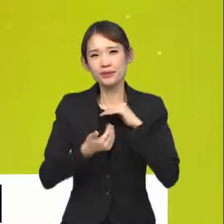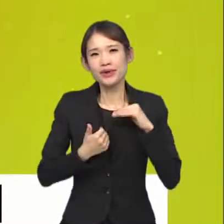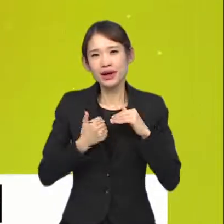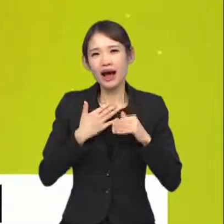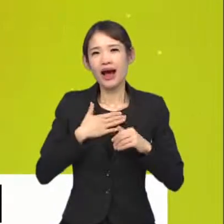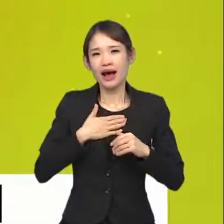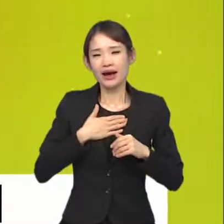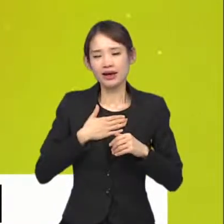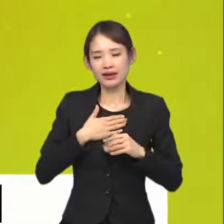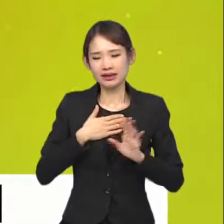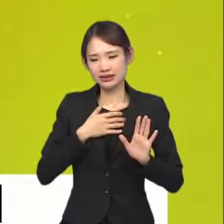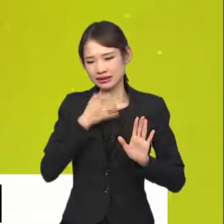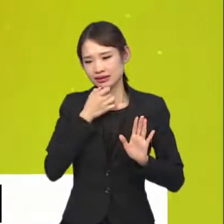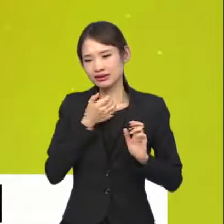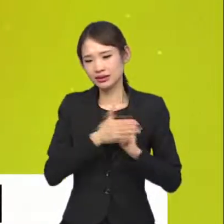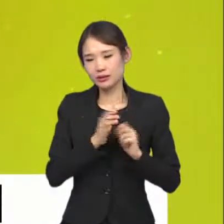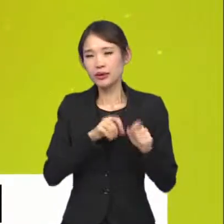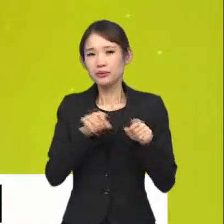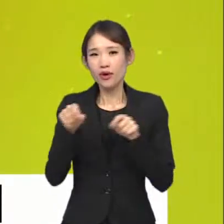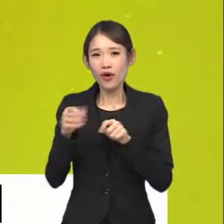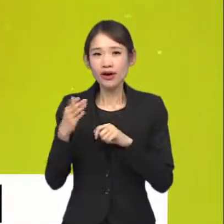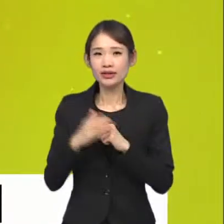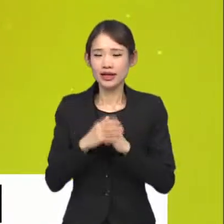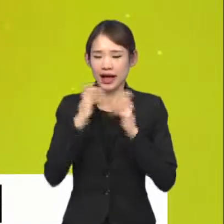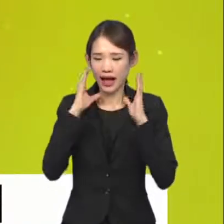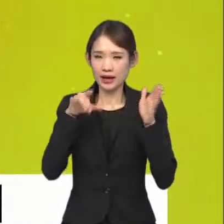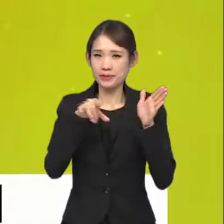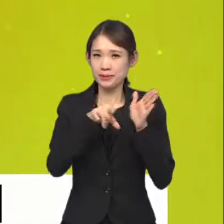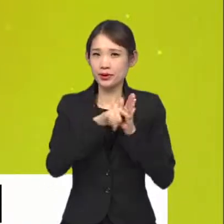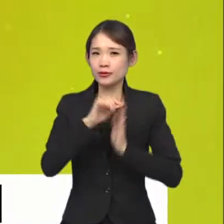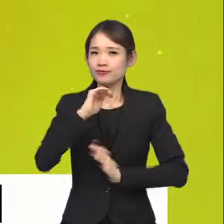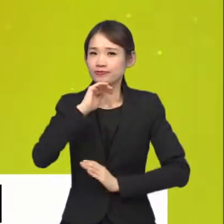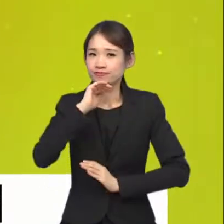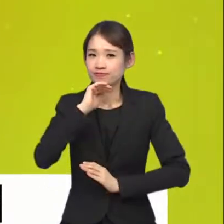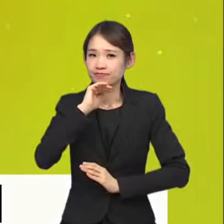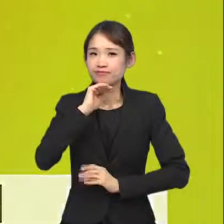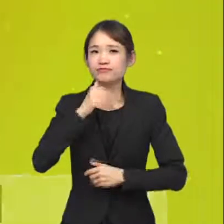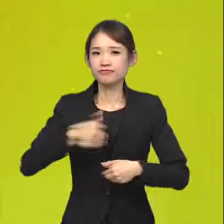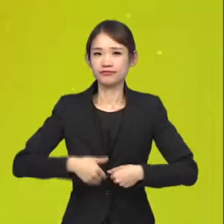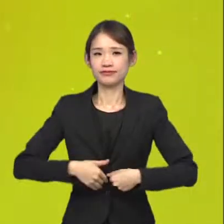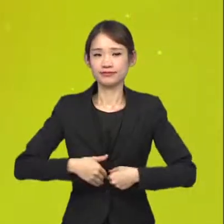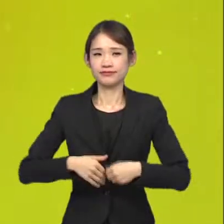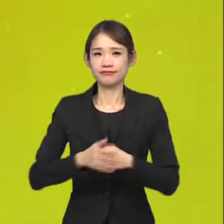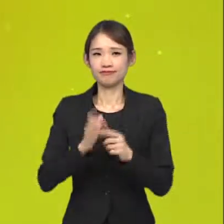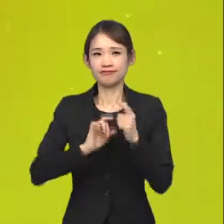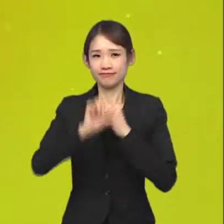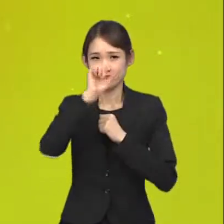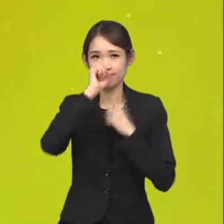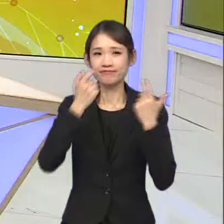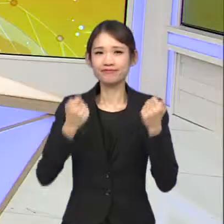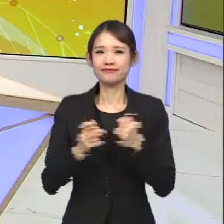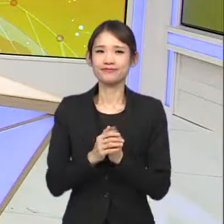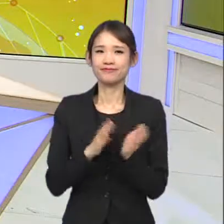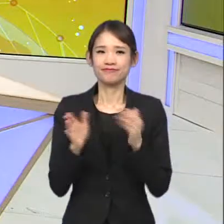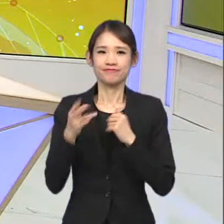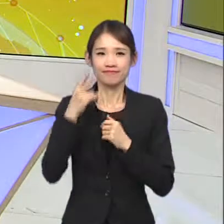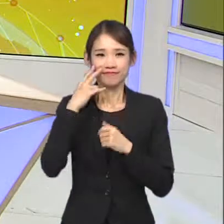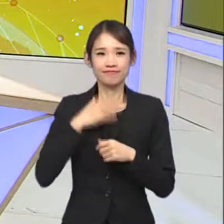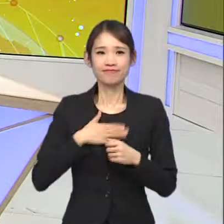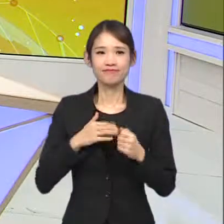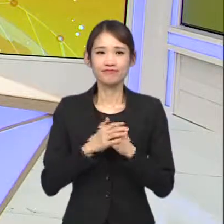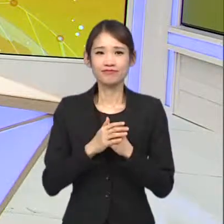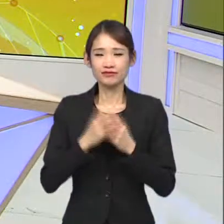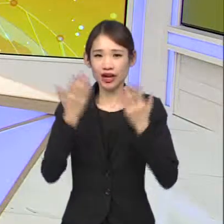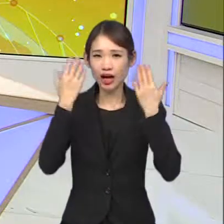거죠 하기 싫으니까 그래서 아예 믿고 기다려 주시는 게 그래도 좋을것 같아요 때 알겠습니다 자 그리고